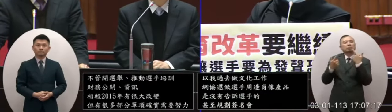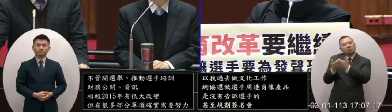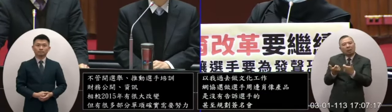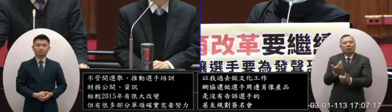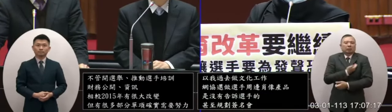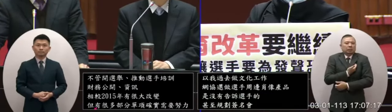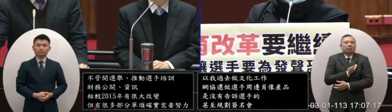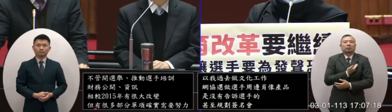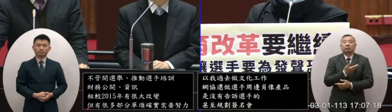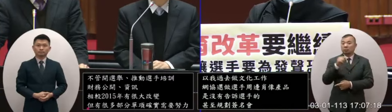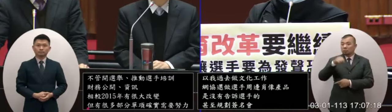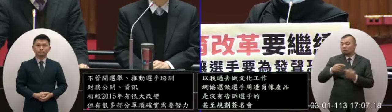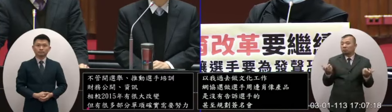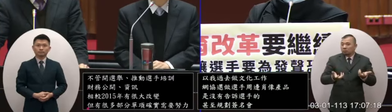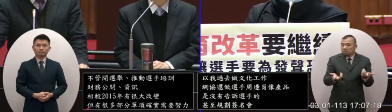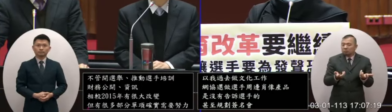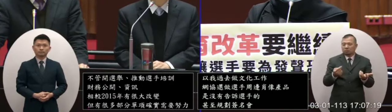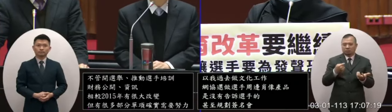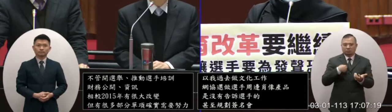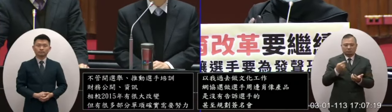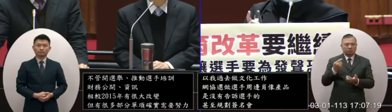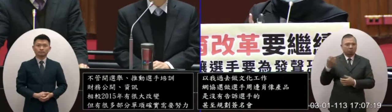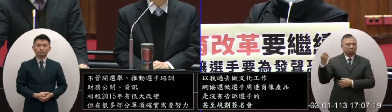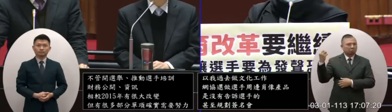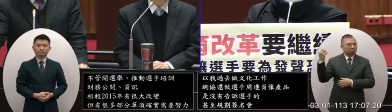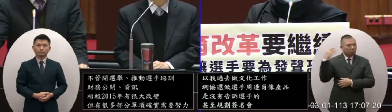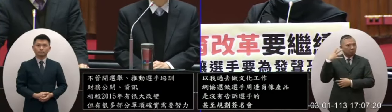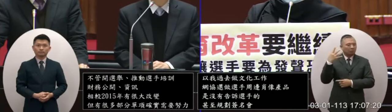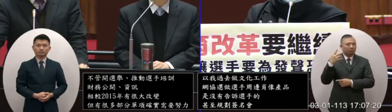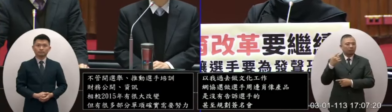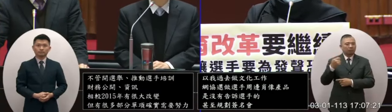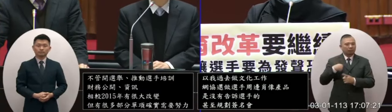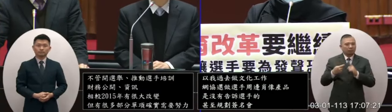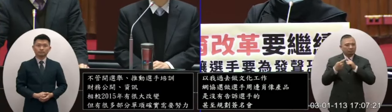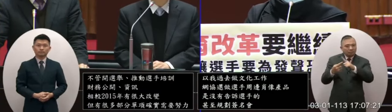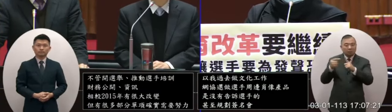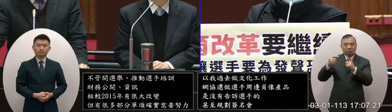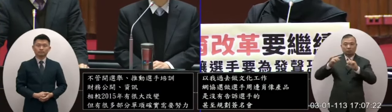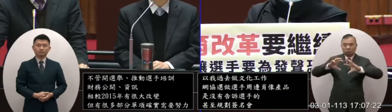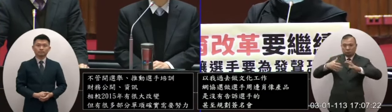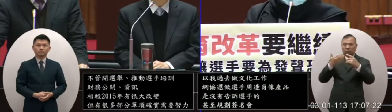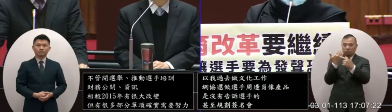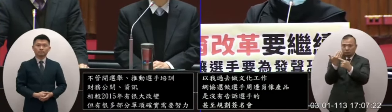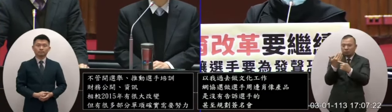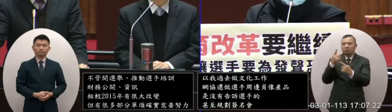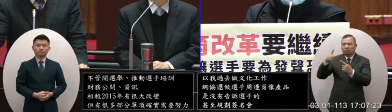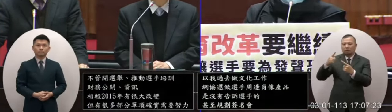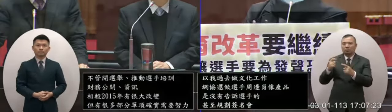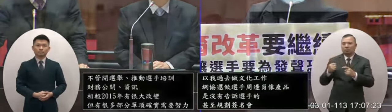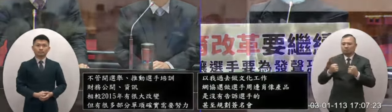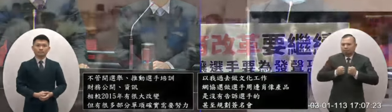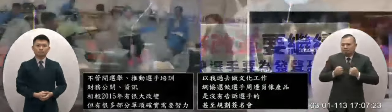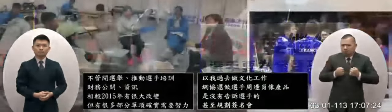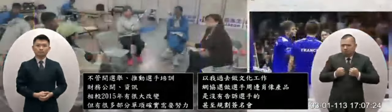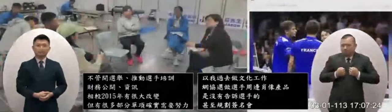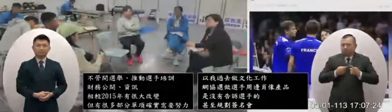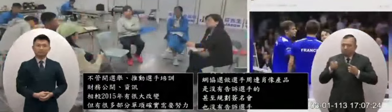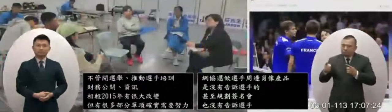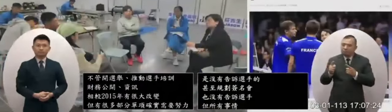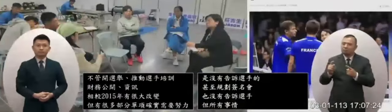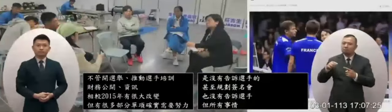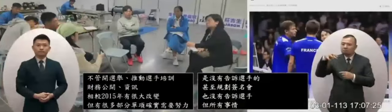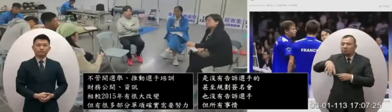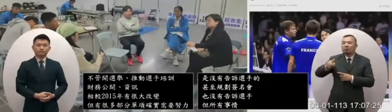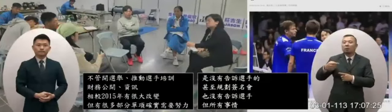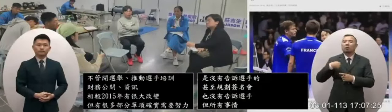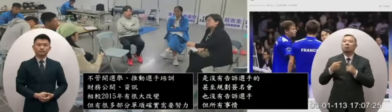那我们知道了这个事情之后，我们第一时间去到国手他们练习的场地去跟他们对话，那这个对话看起来应该是